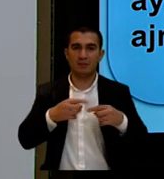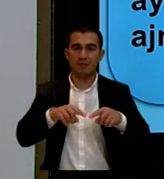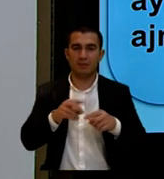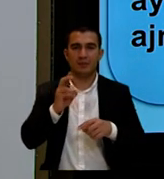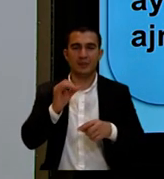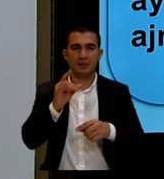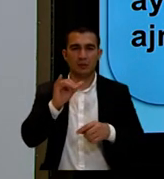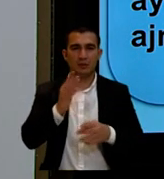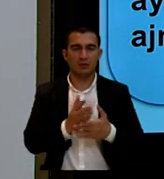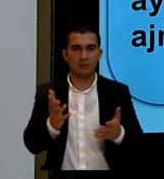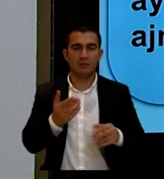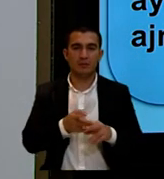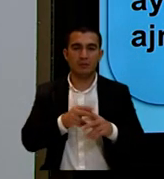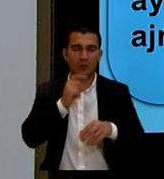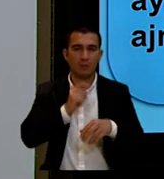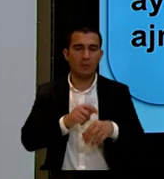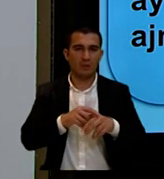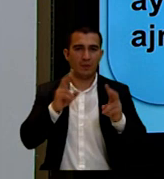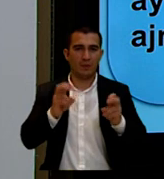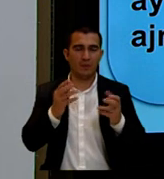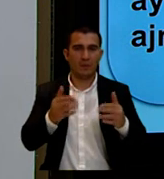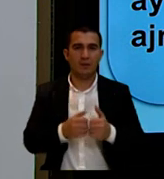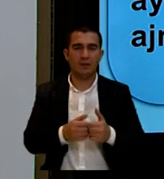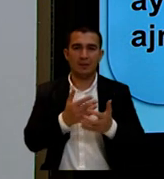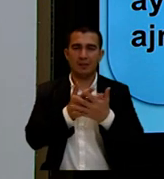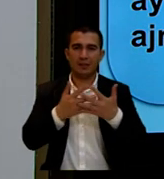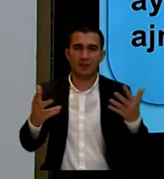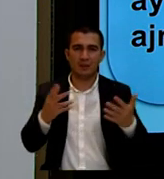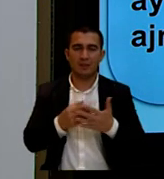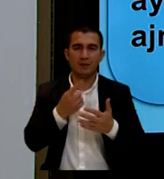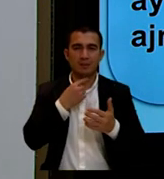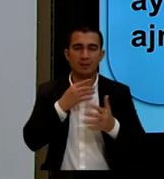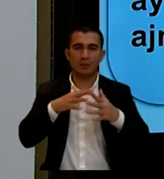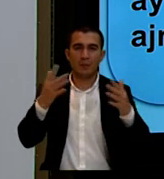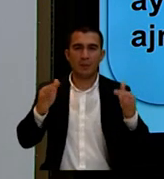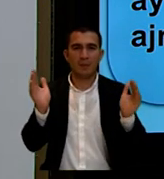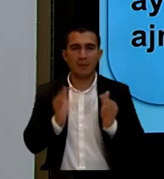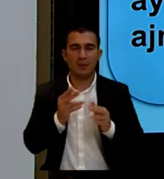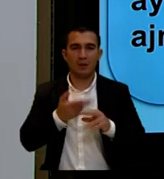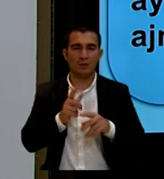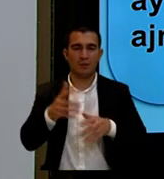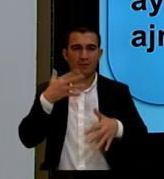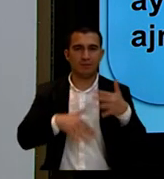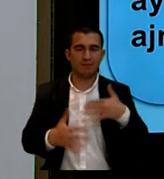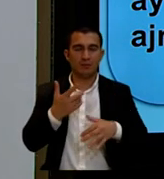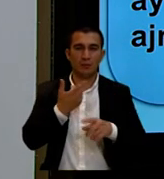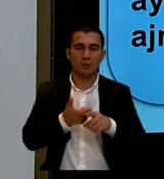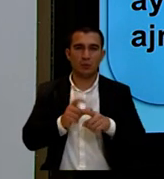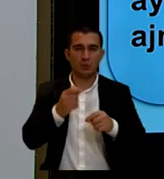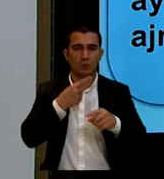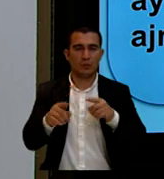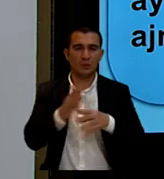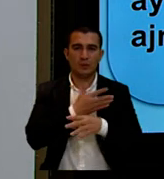bo'ladi. Xuddi qushlardagi singari katta va kichik qon aylanish doirasi butunlay